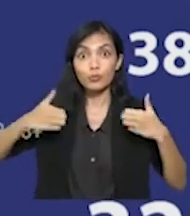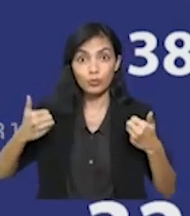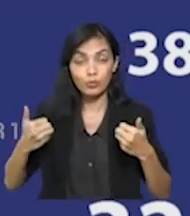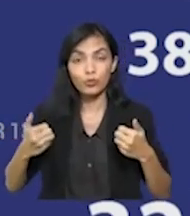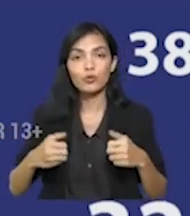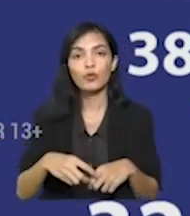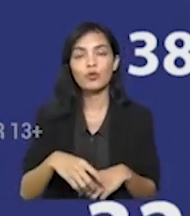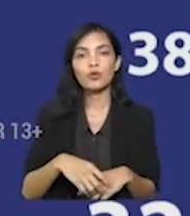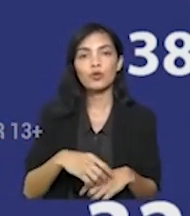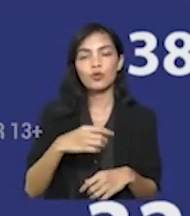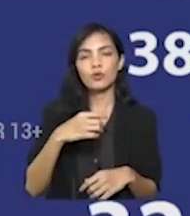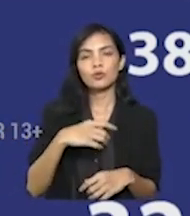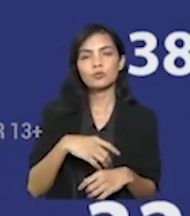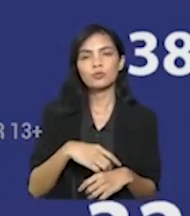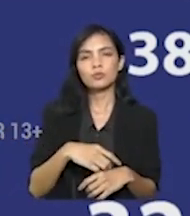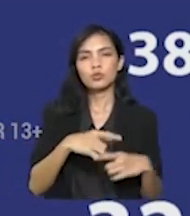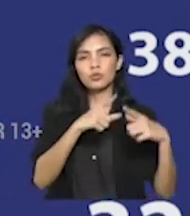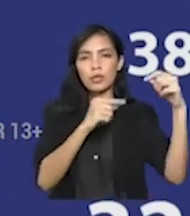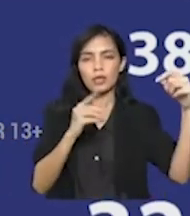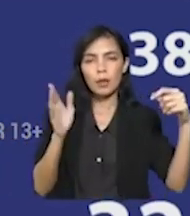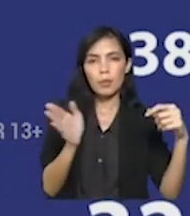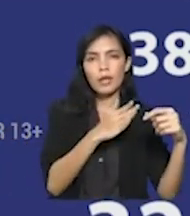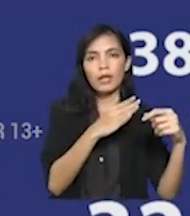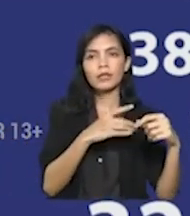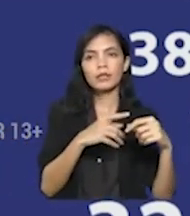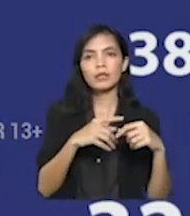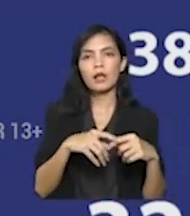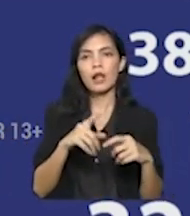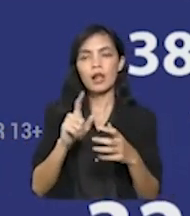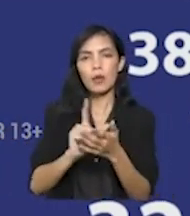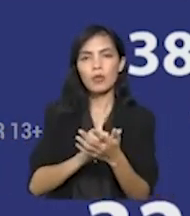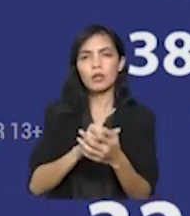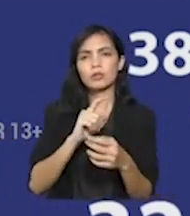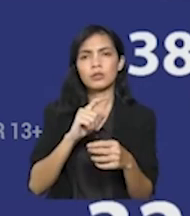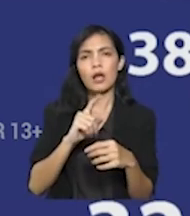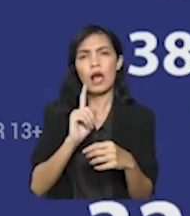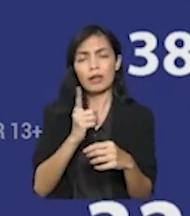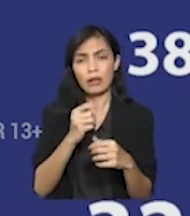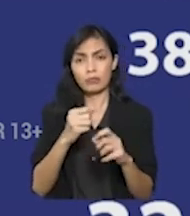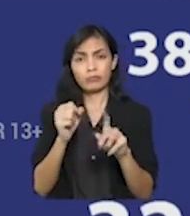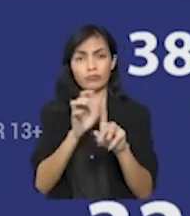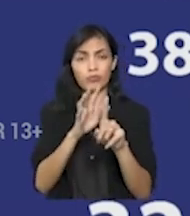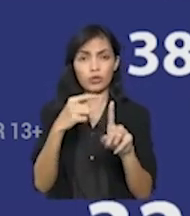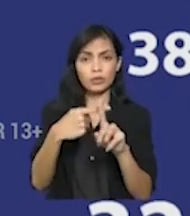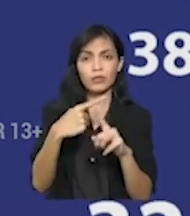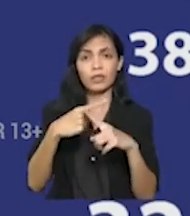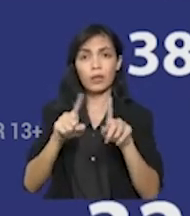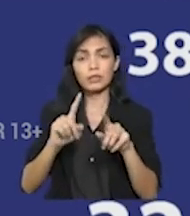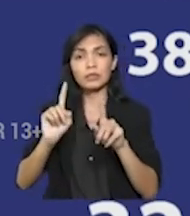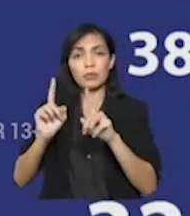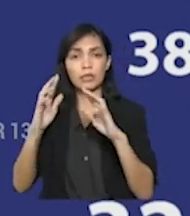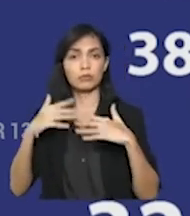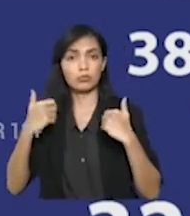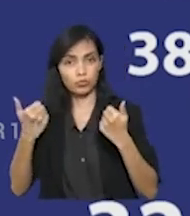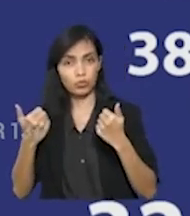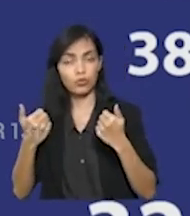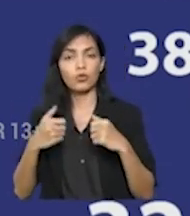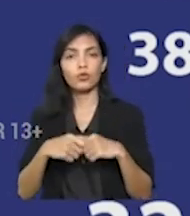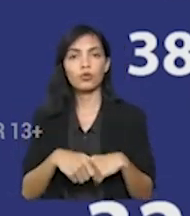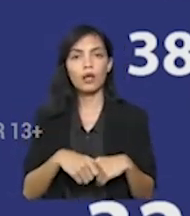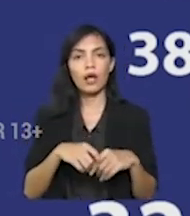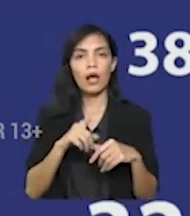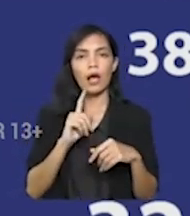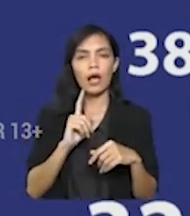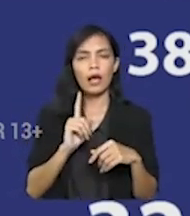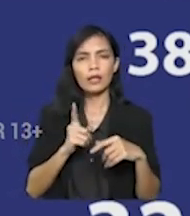Barat tanpa kasus dilaporkan 11 kasus sembuh kemudian Sumatera Utara melaporkan dua kasus dan 10